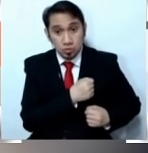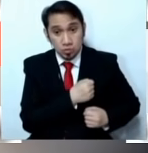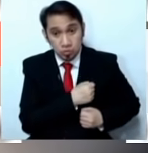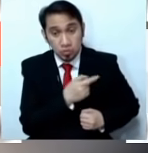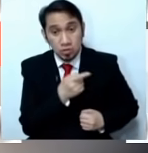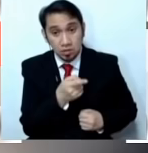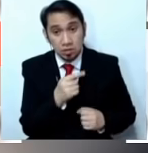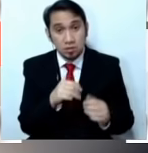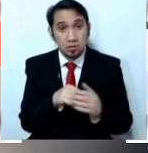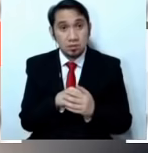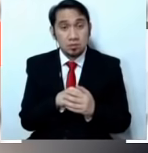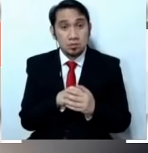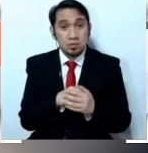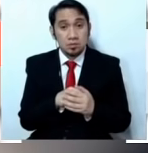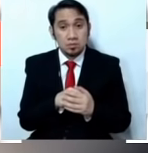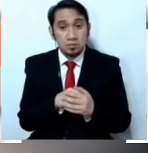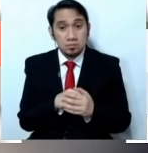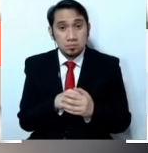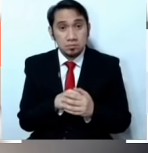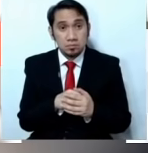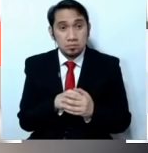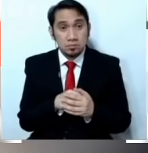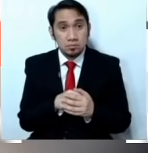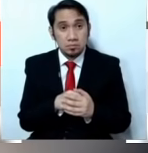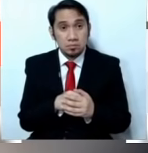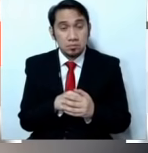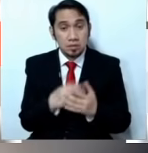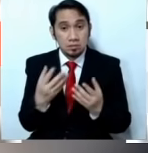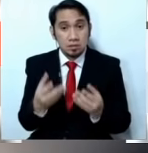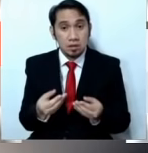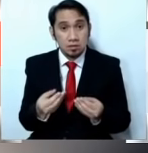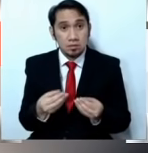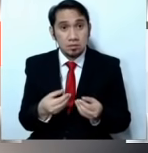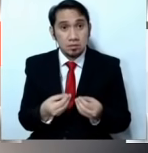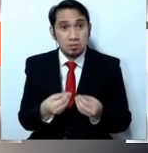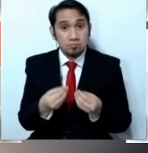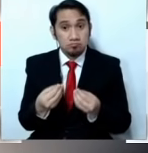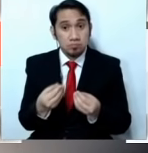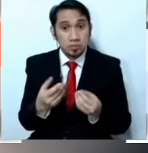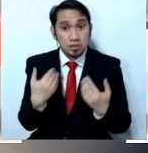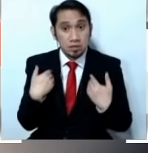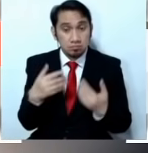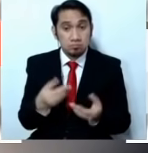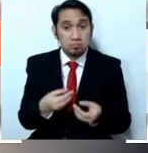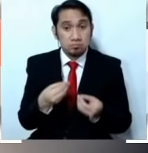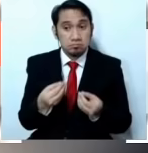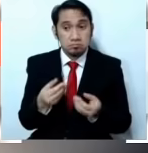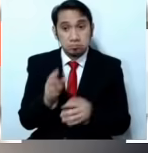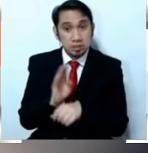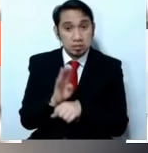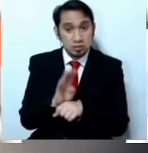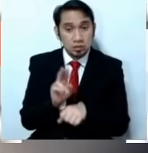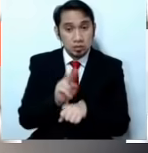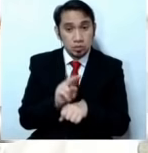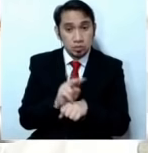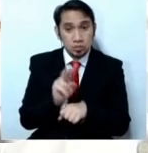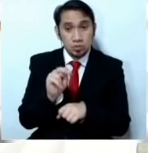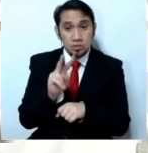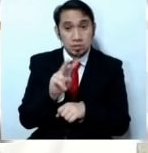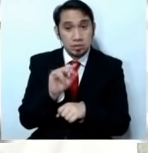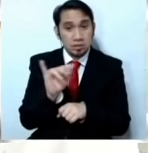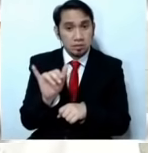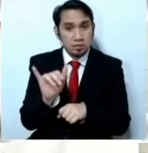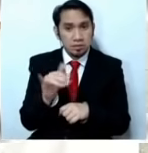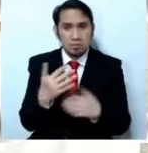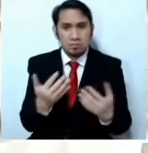sila bilang supplier sa Navy? Nasaan ang delikadesa mo doon?